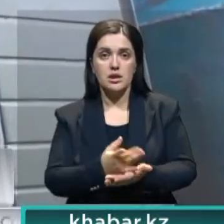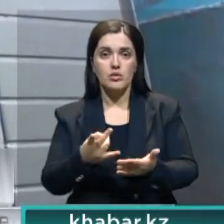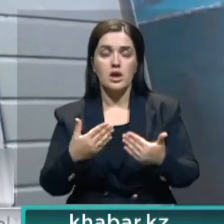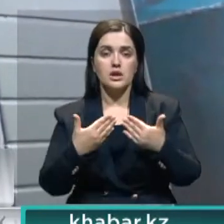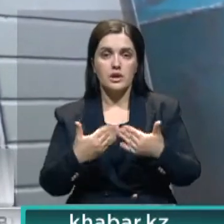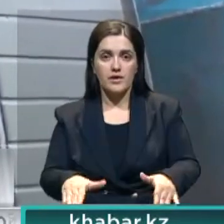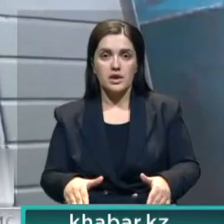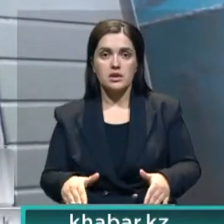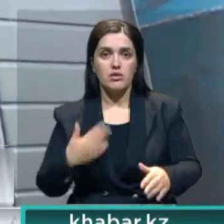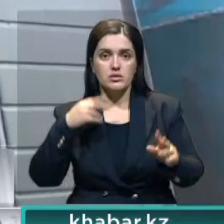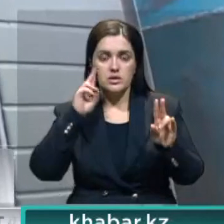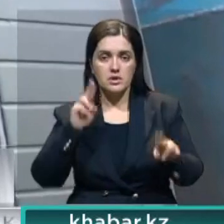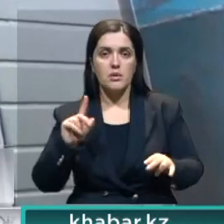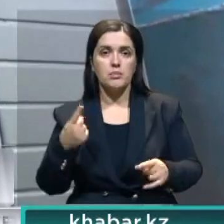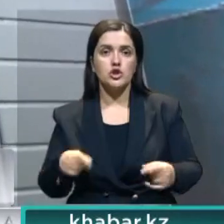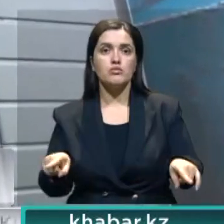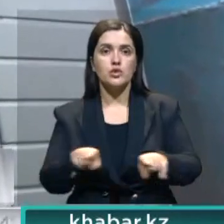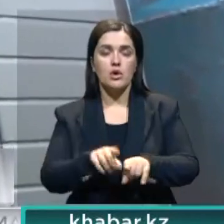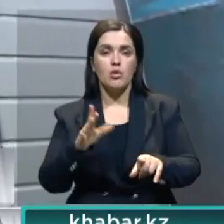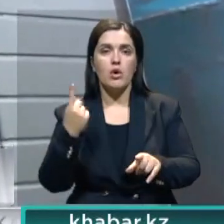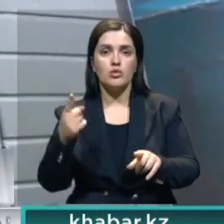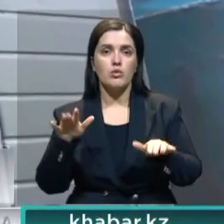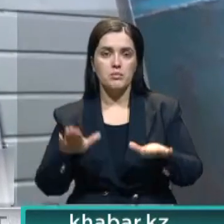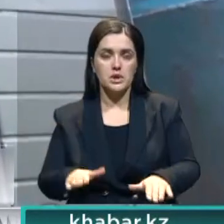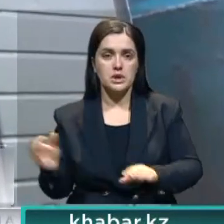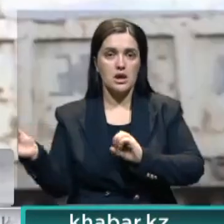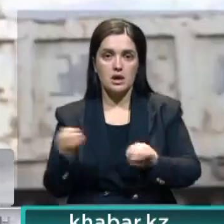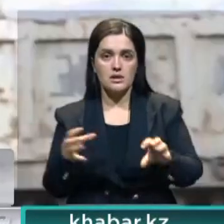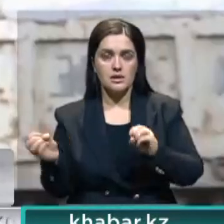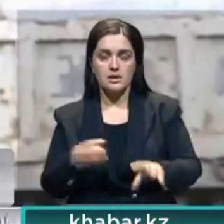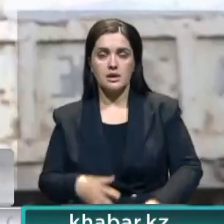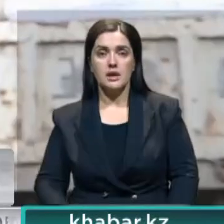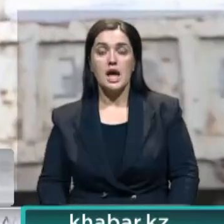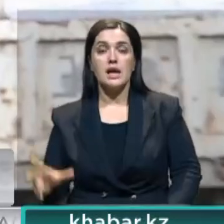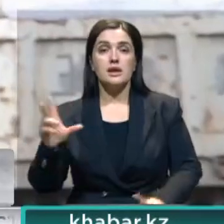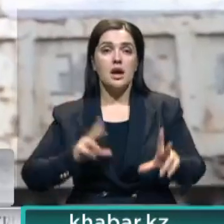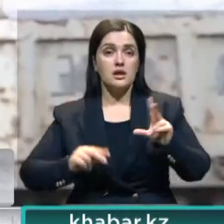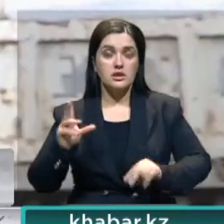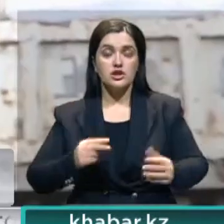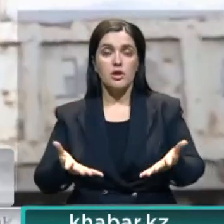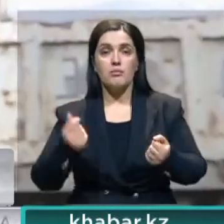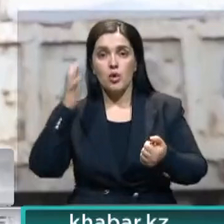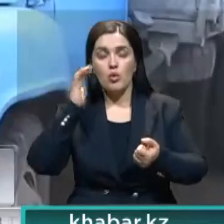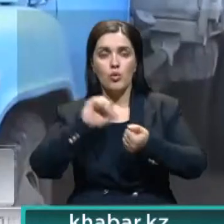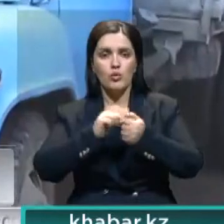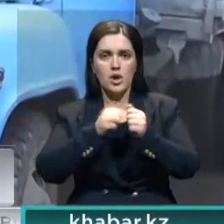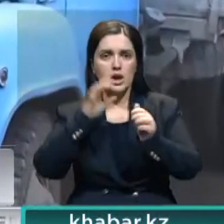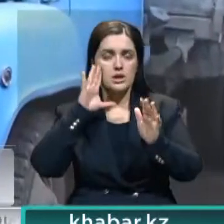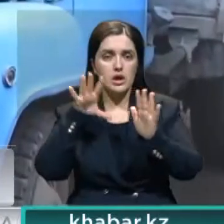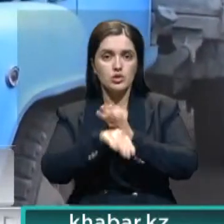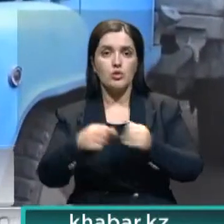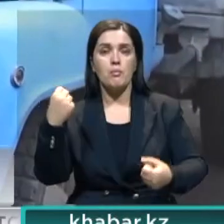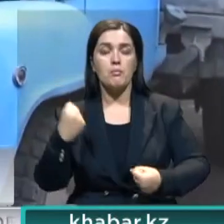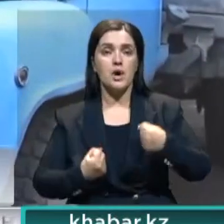надо. Я не знаю, почему так только в одно место выгружают. Монополисты, наверное. В надежде все-таки получить уголь ночуют в машине и другие